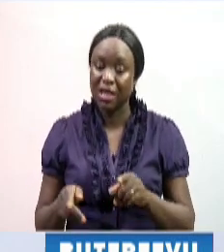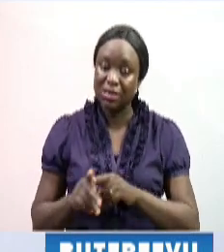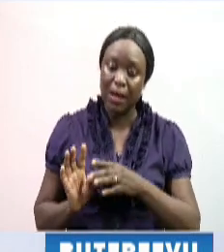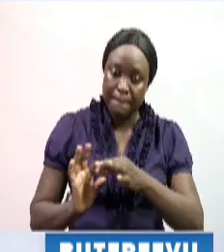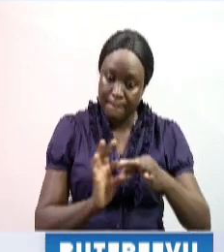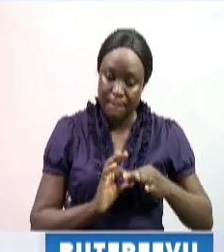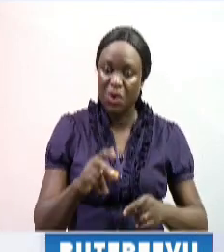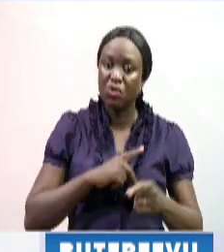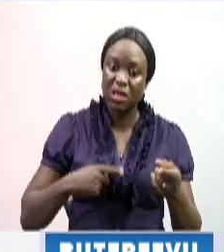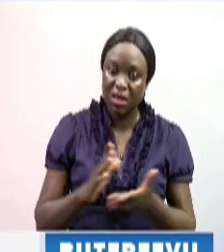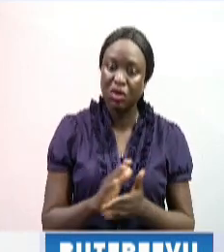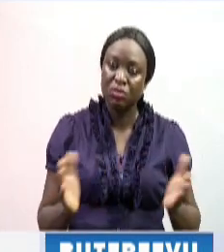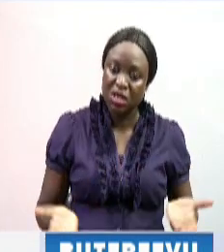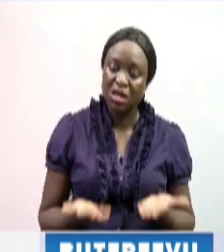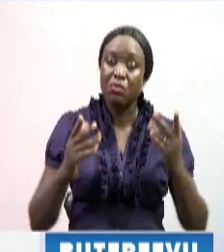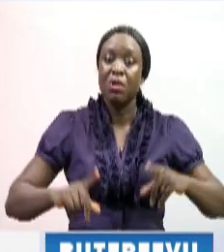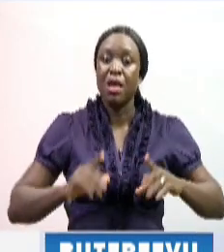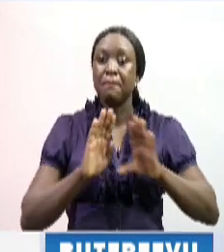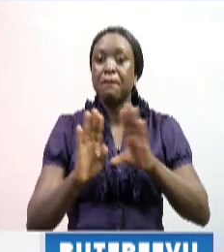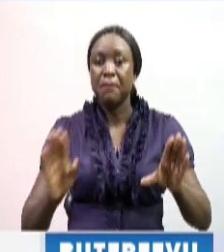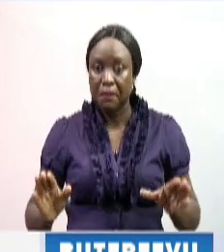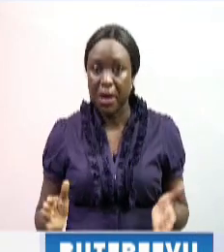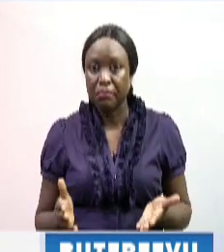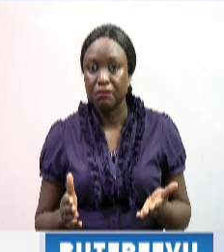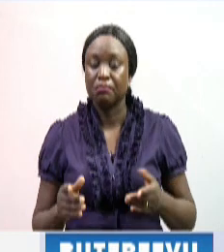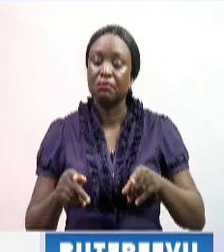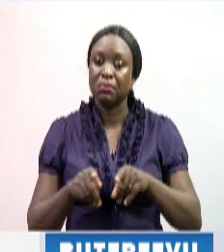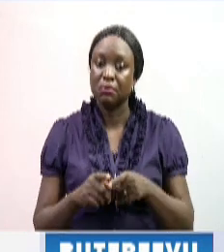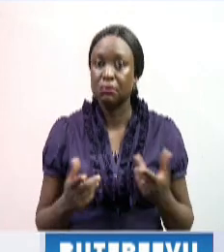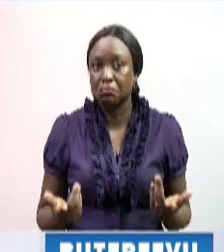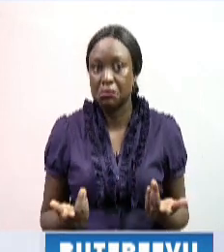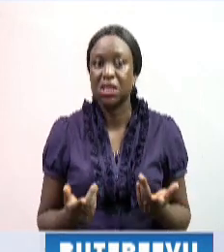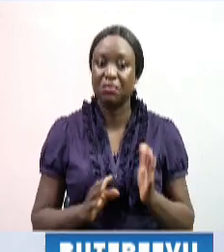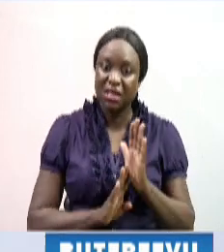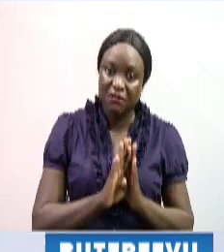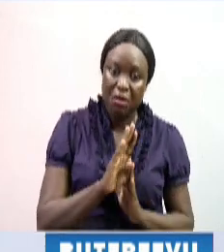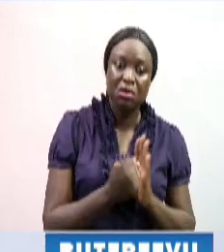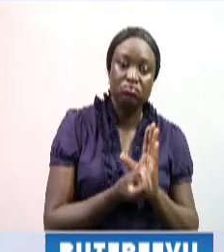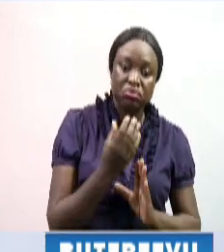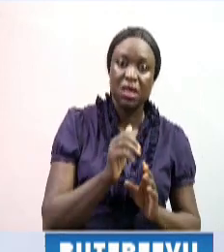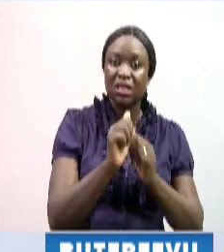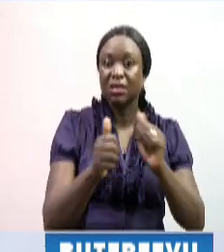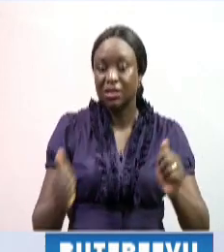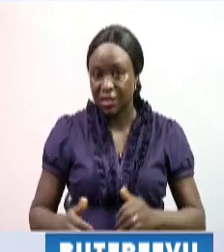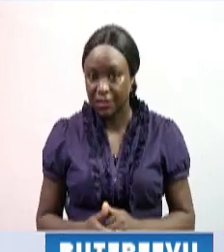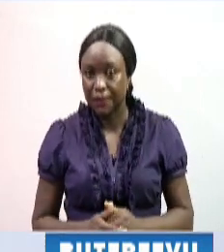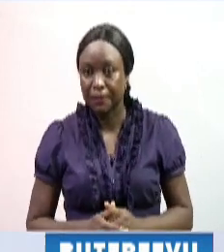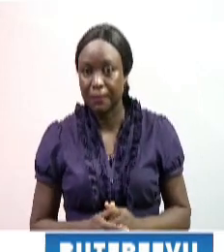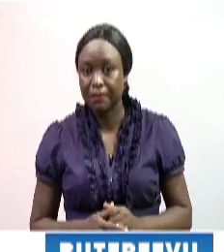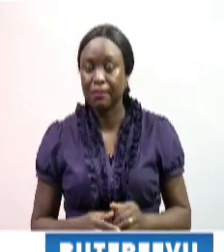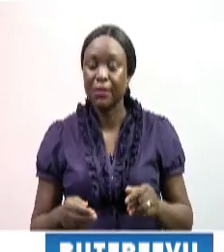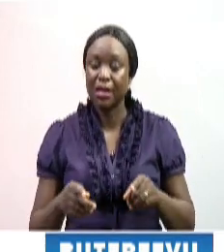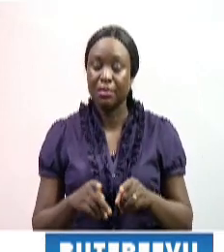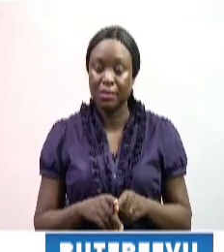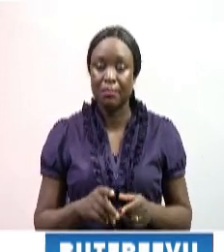okusobola okukyusa embeera yaabwe okusobola okutuusako kwetuusako enkulaakulana wamu